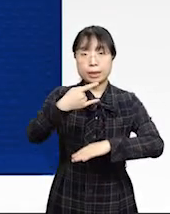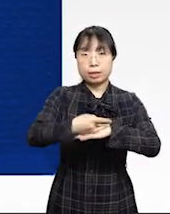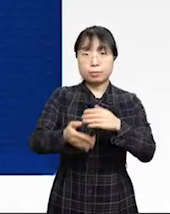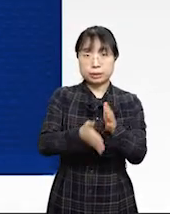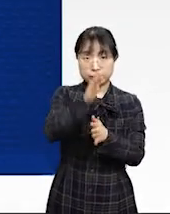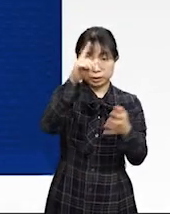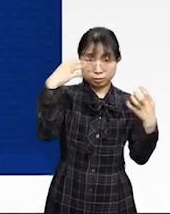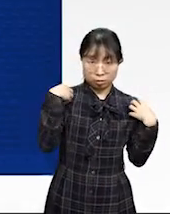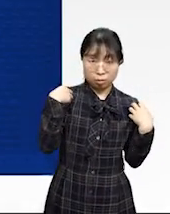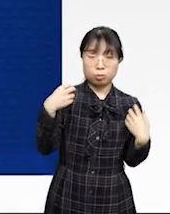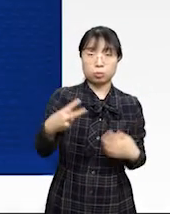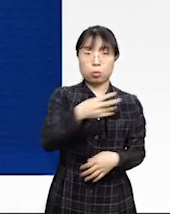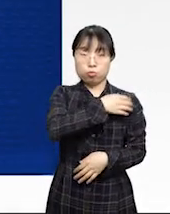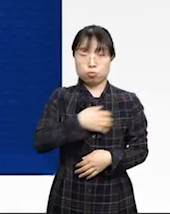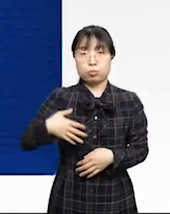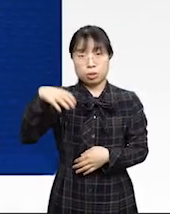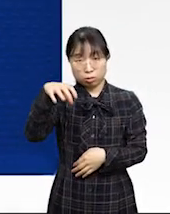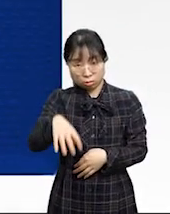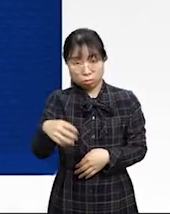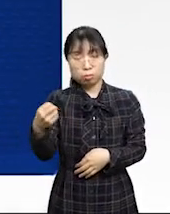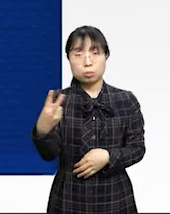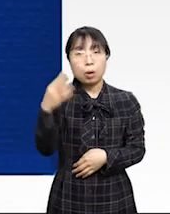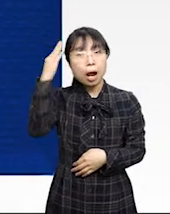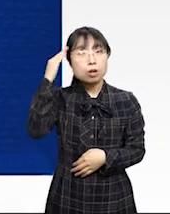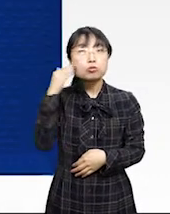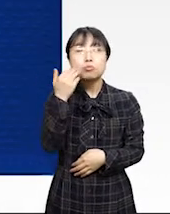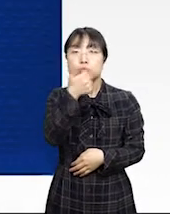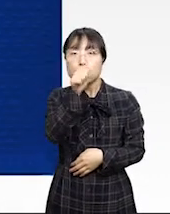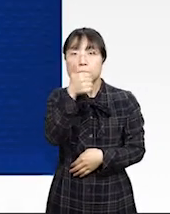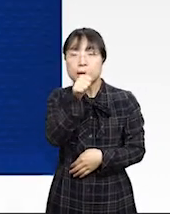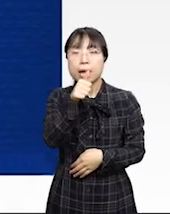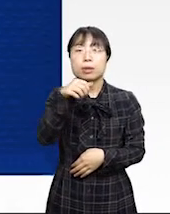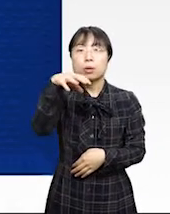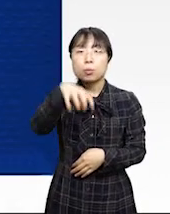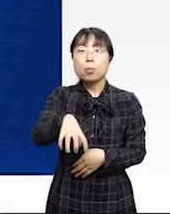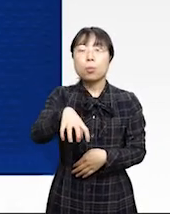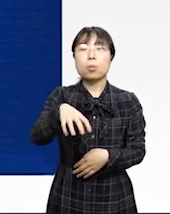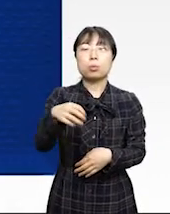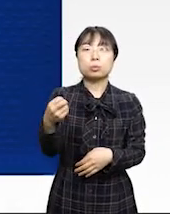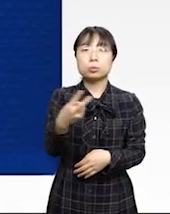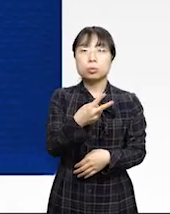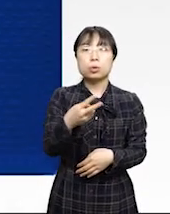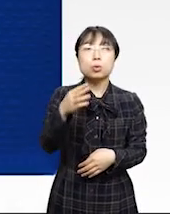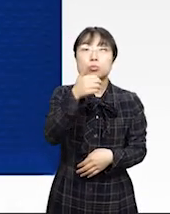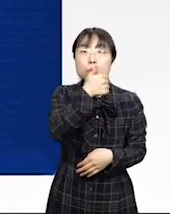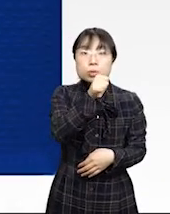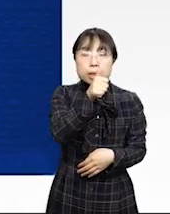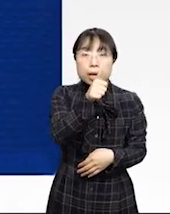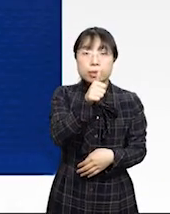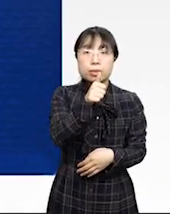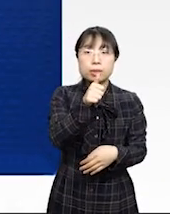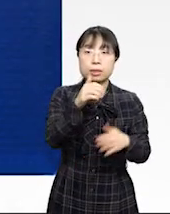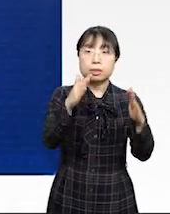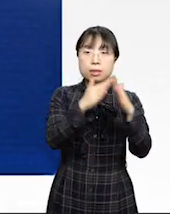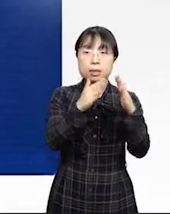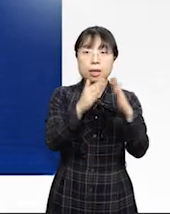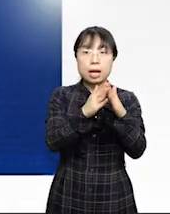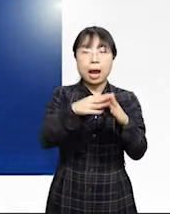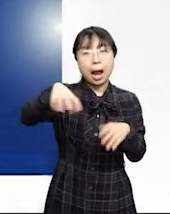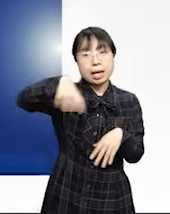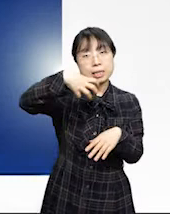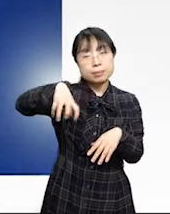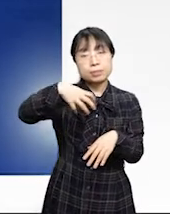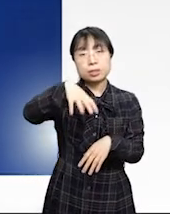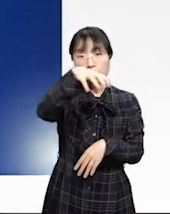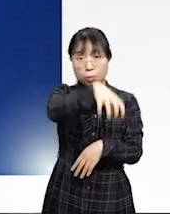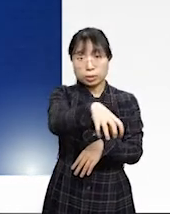및 동주민센터 또는 한국부동산원 각 지사 민원실 또는 부동산 공시가격 알림이를 통해 제출